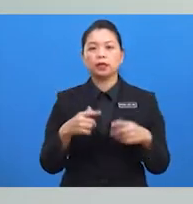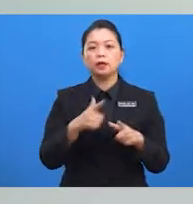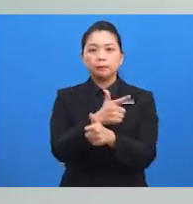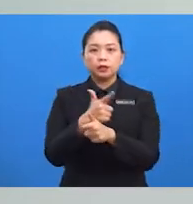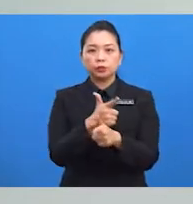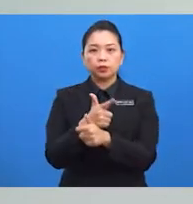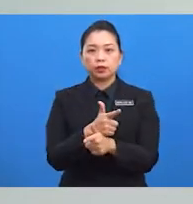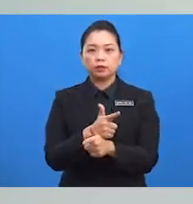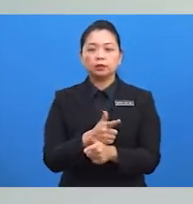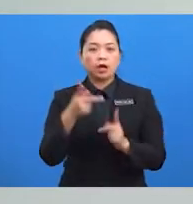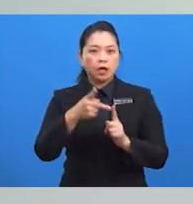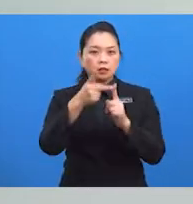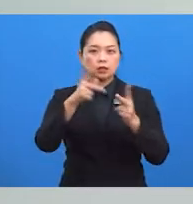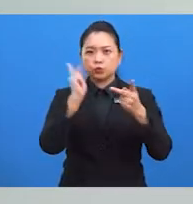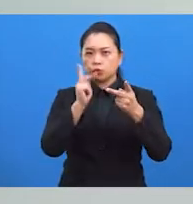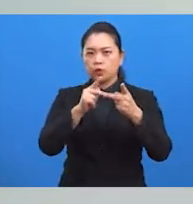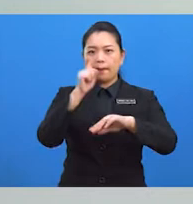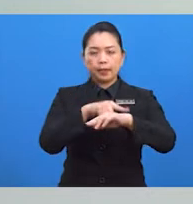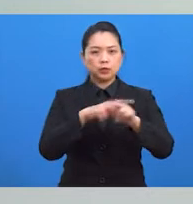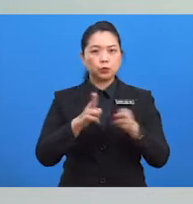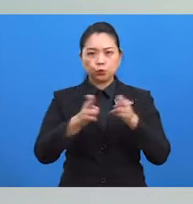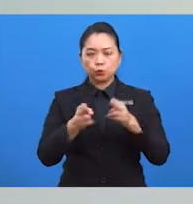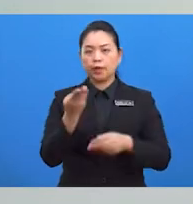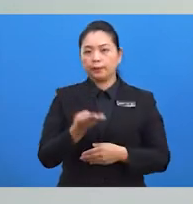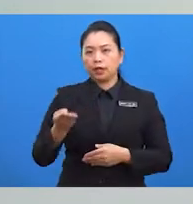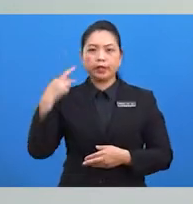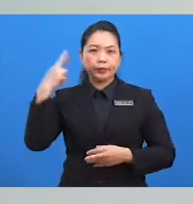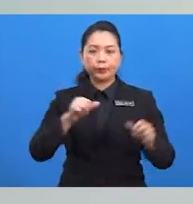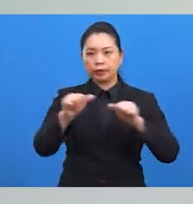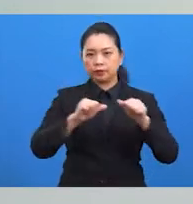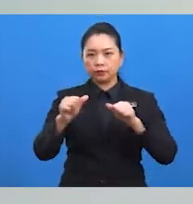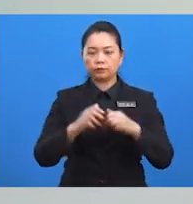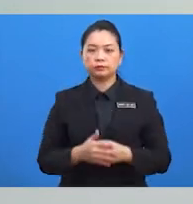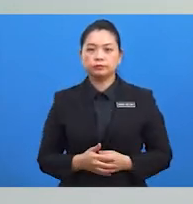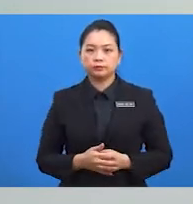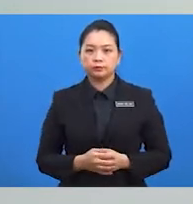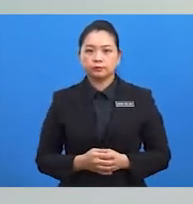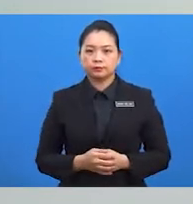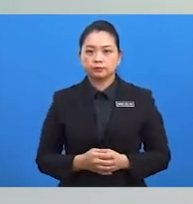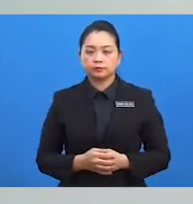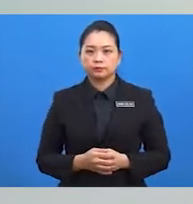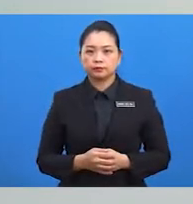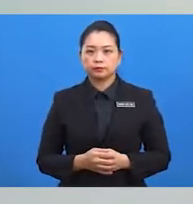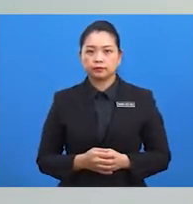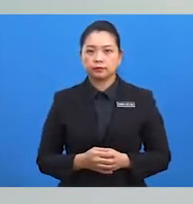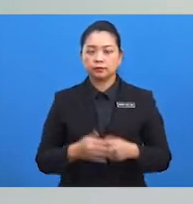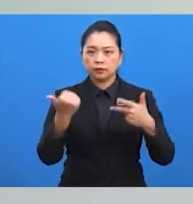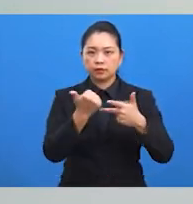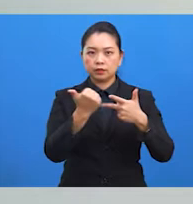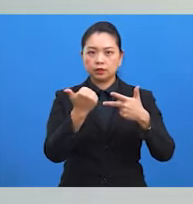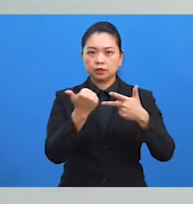khas yang sesuai semasa mengendalikan bahan radioaktif yang